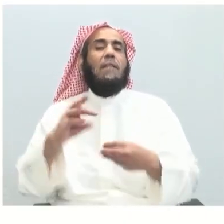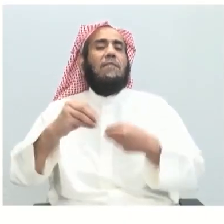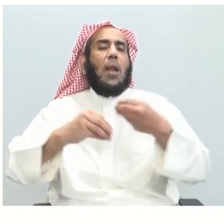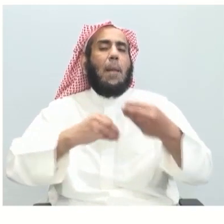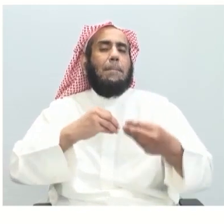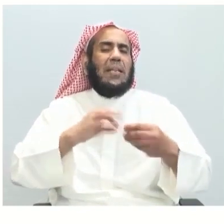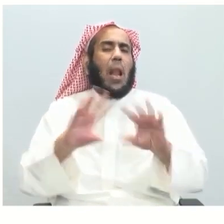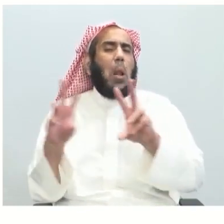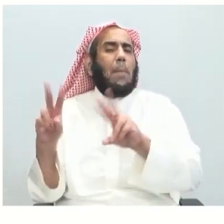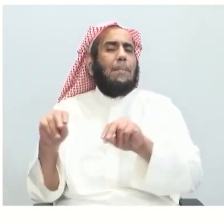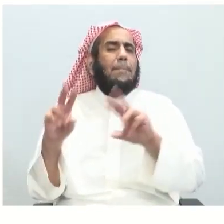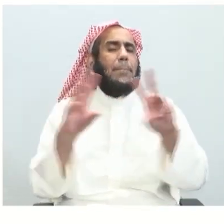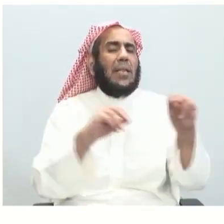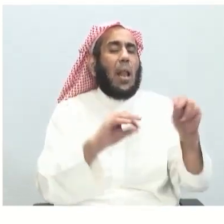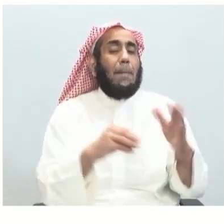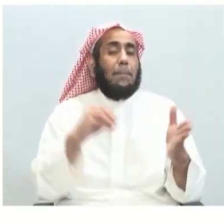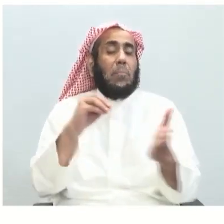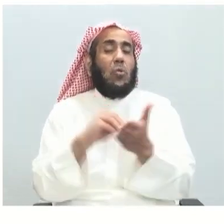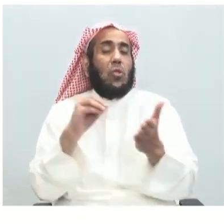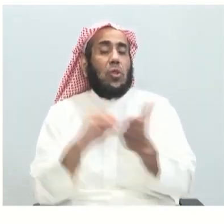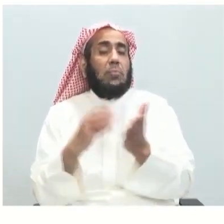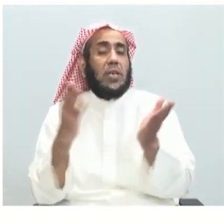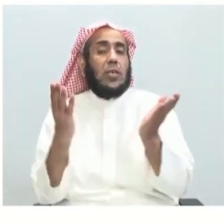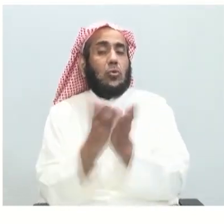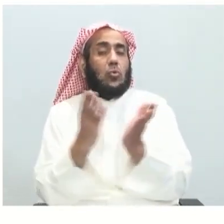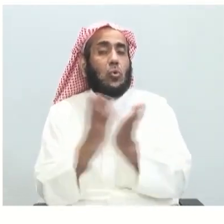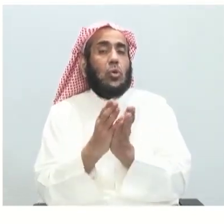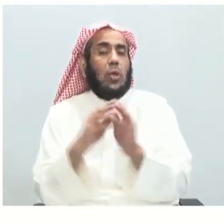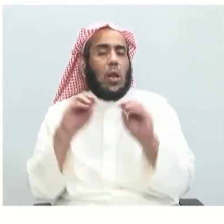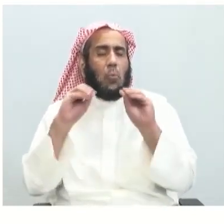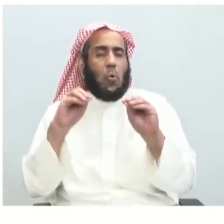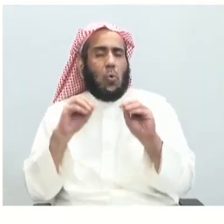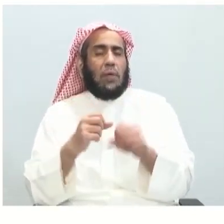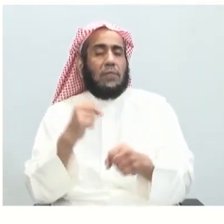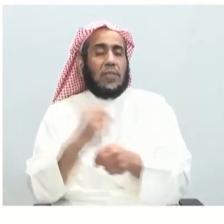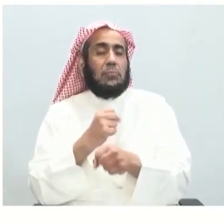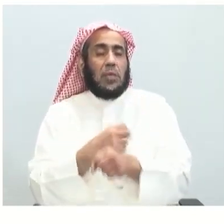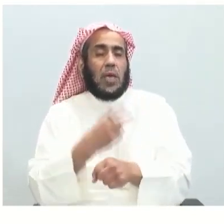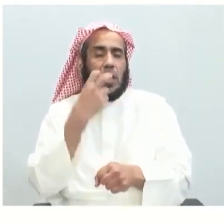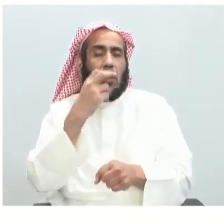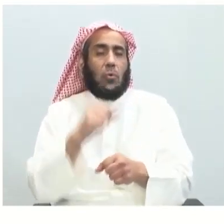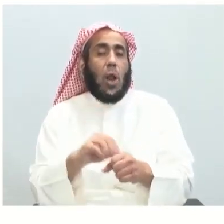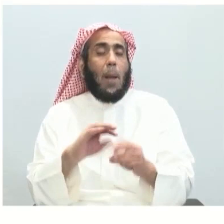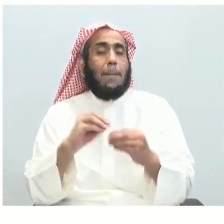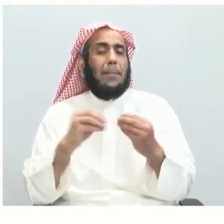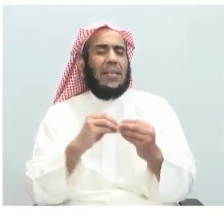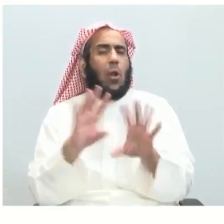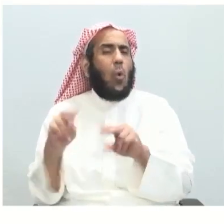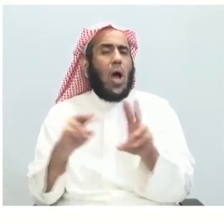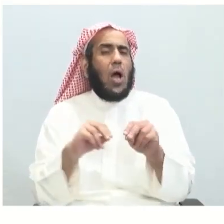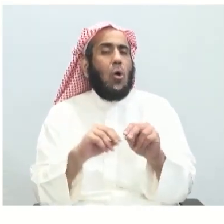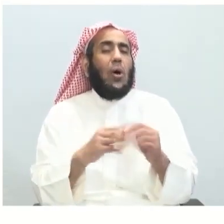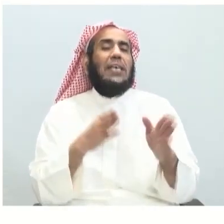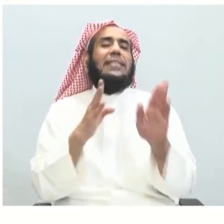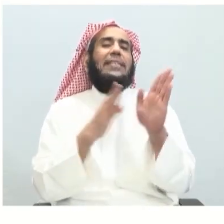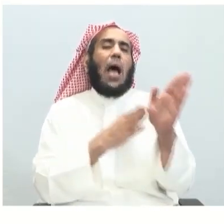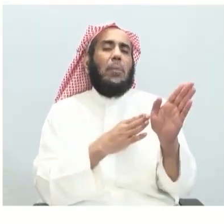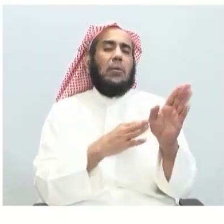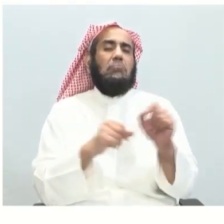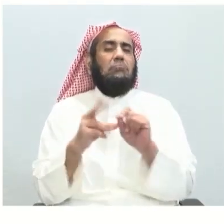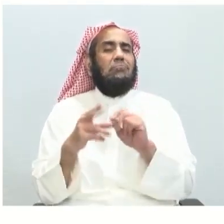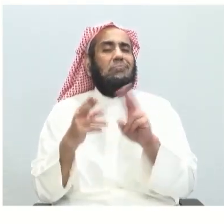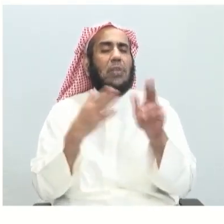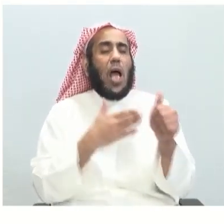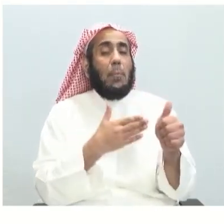وصلنا ايضا البدل من ضمن الدروس الماخوذه في التطبيق النحوي البدل هنا البدل هو تابع هو التابع